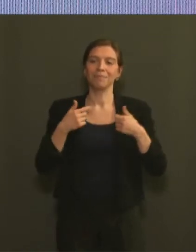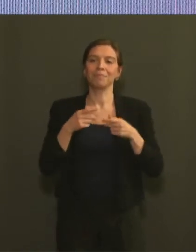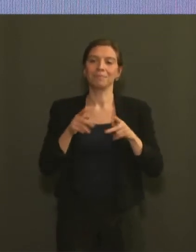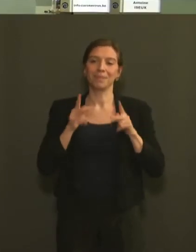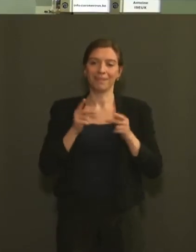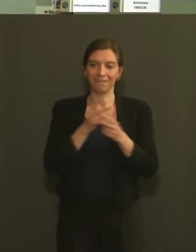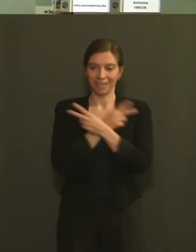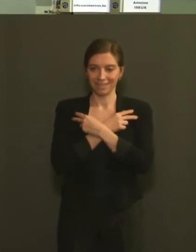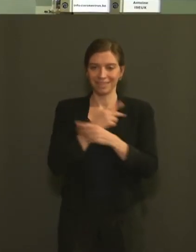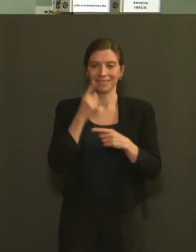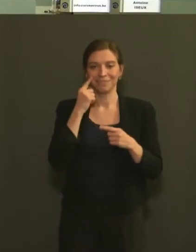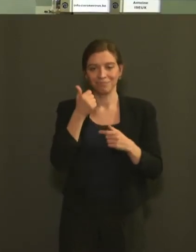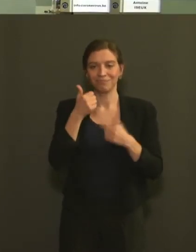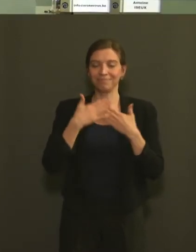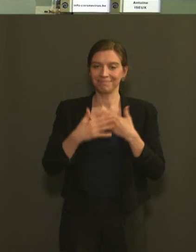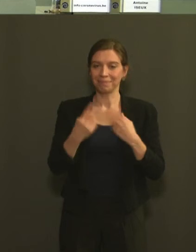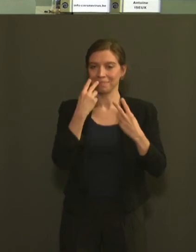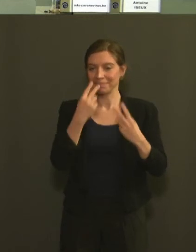actes